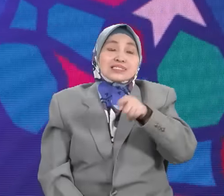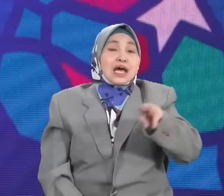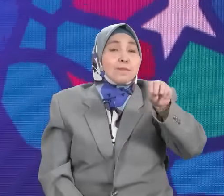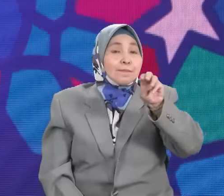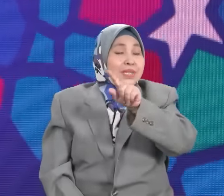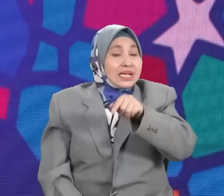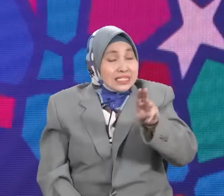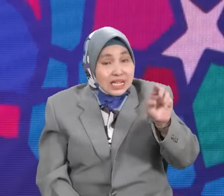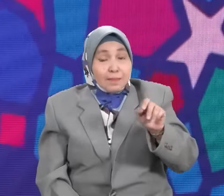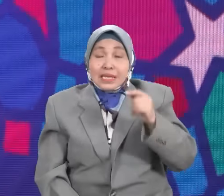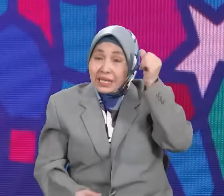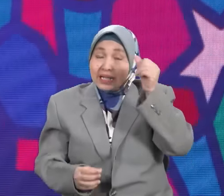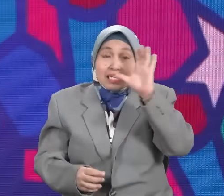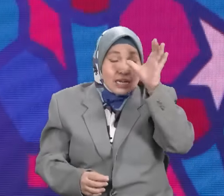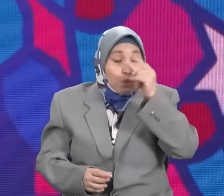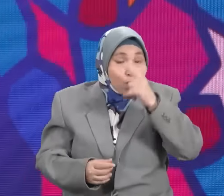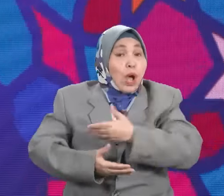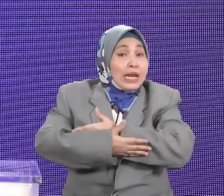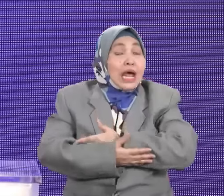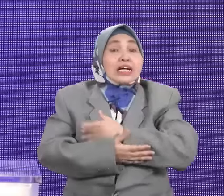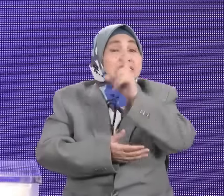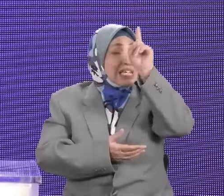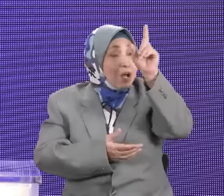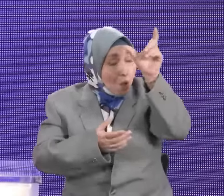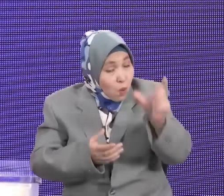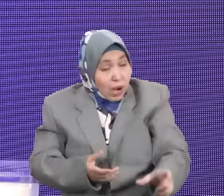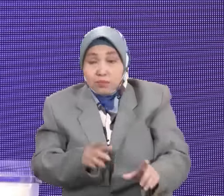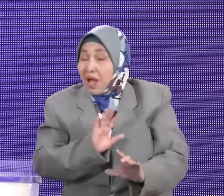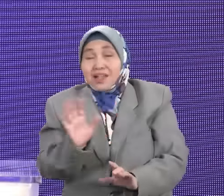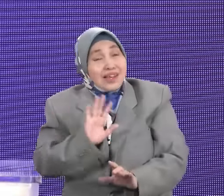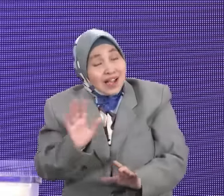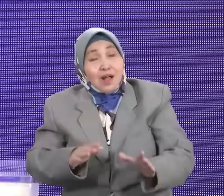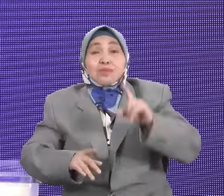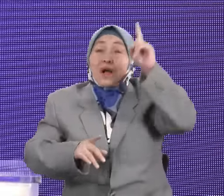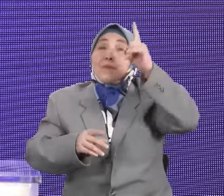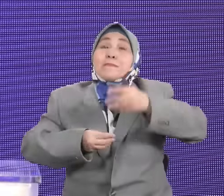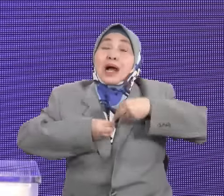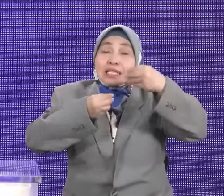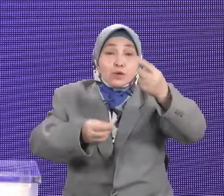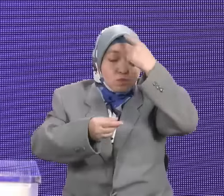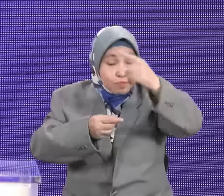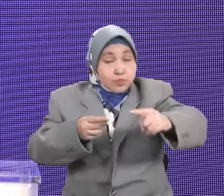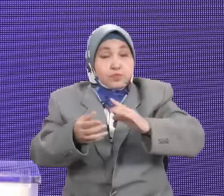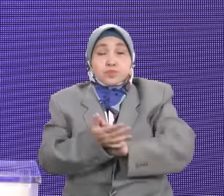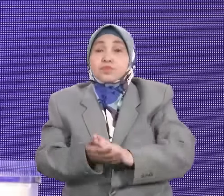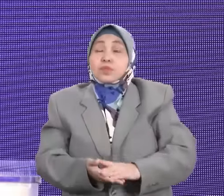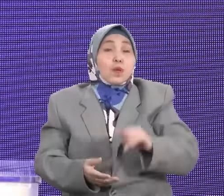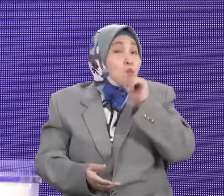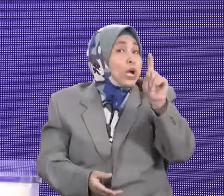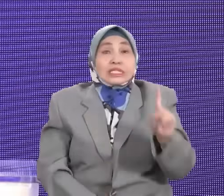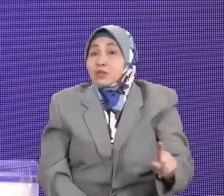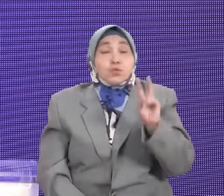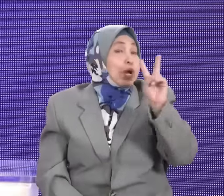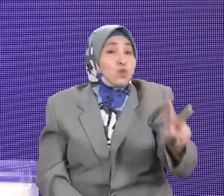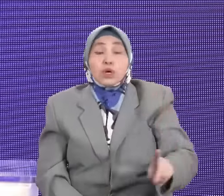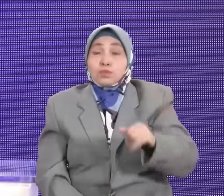Ingatkan Haja cari untuk anak sekolah Allah menghargai ini macam mana Allah bagi air untuk bukan seorang bukan untuk